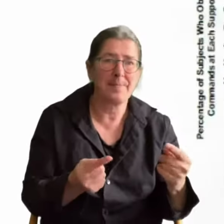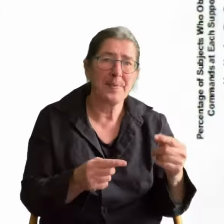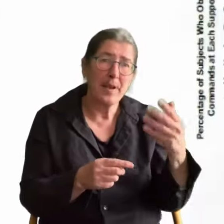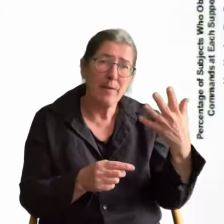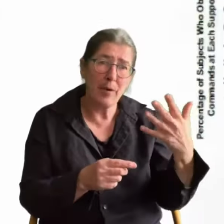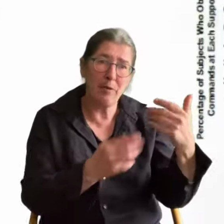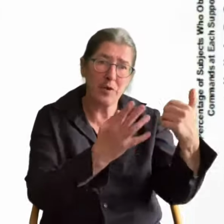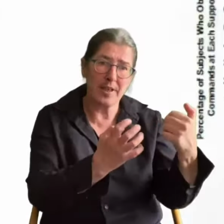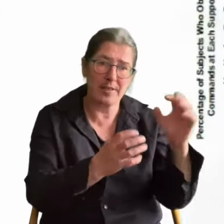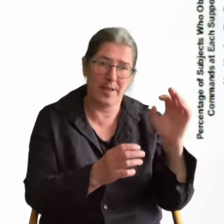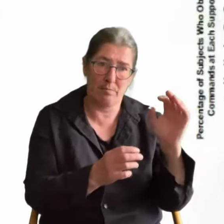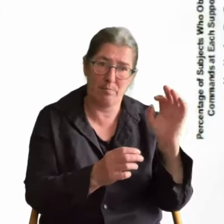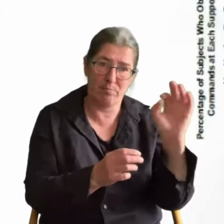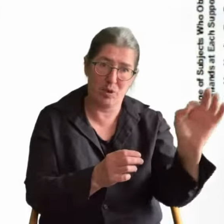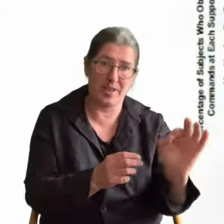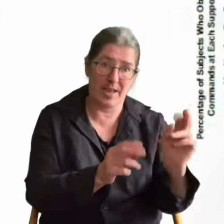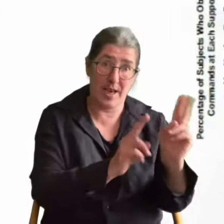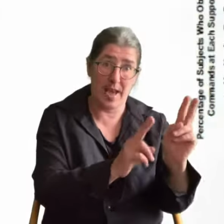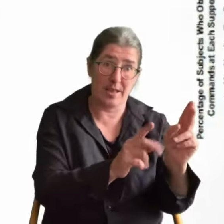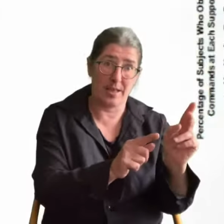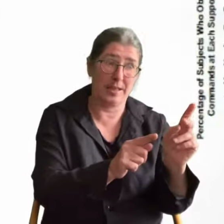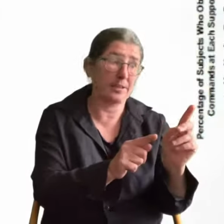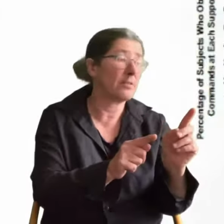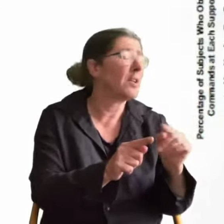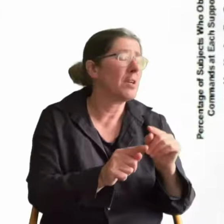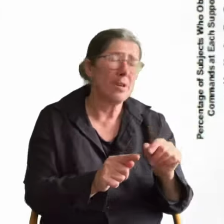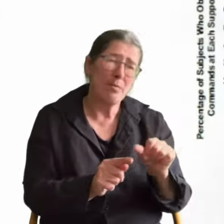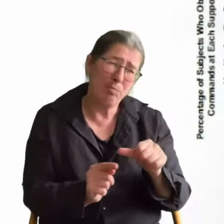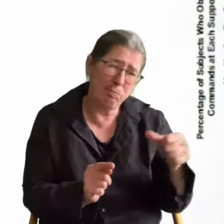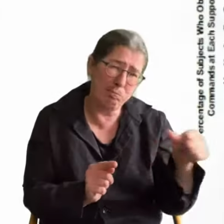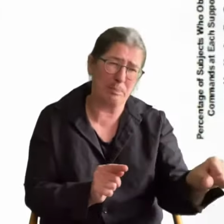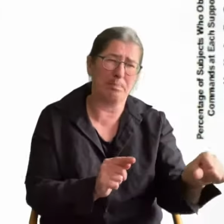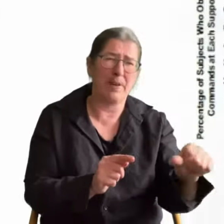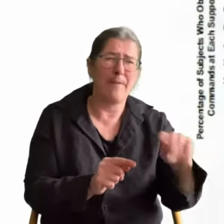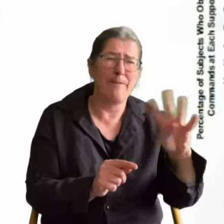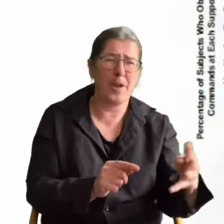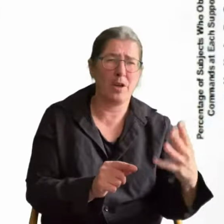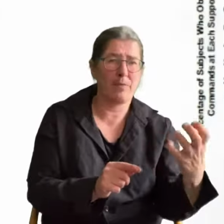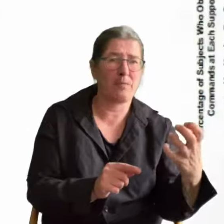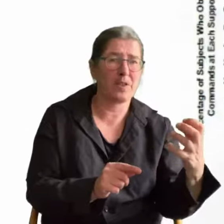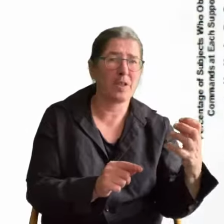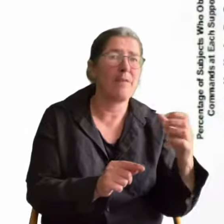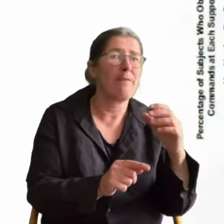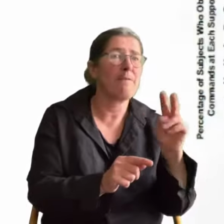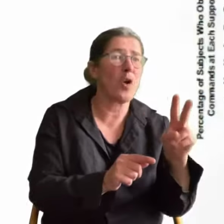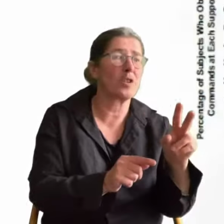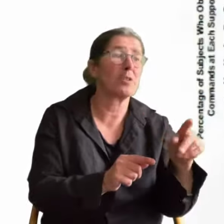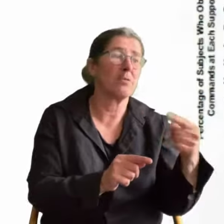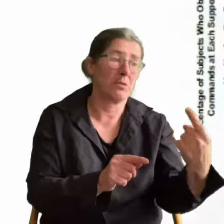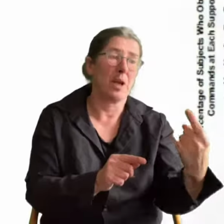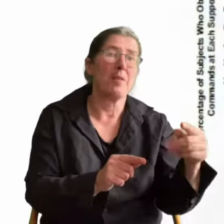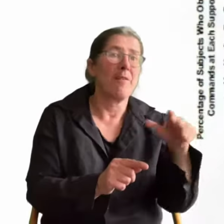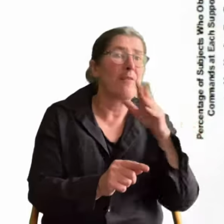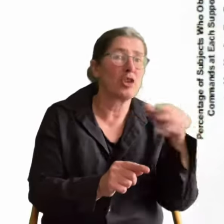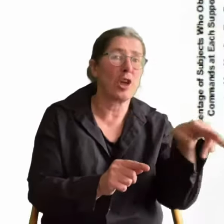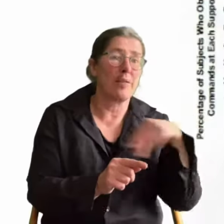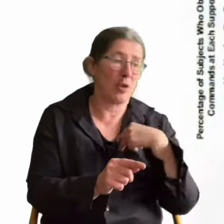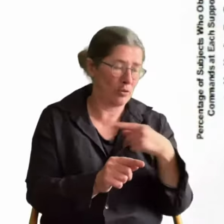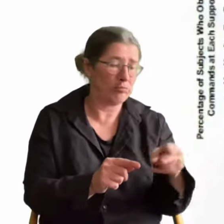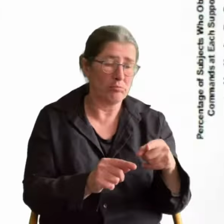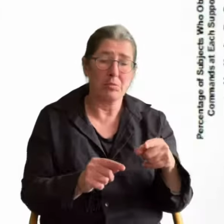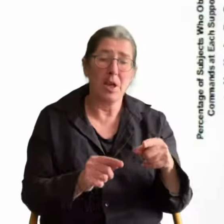65 prozent der lehrer im schüler die kompletten 450 volt bei einer falschen antwort und nahm